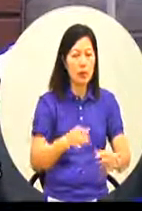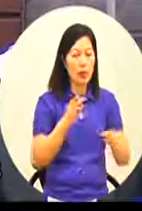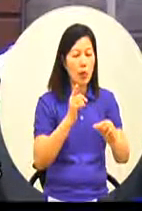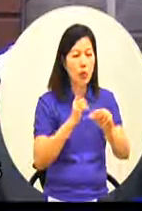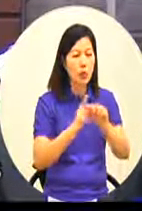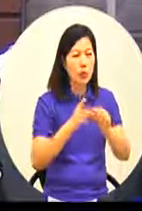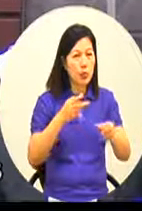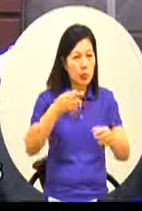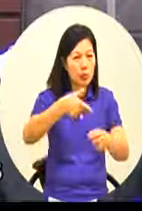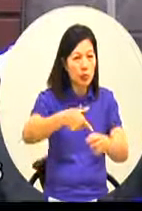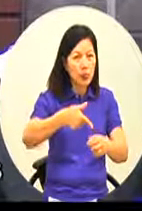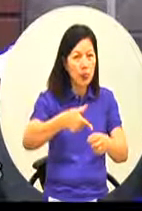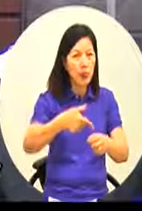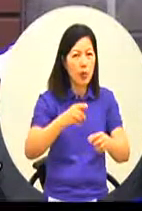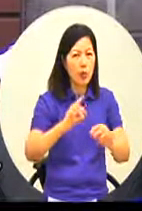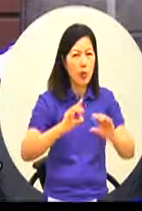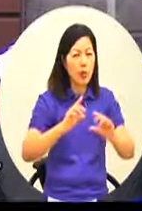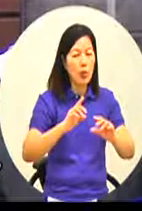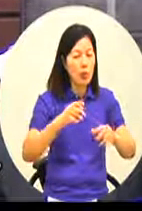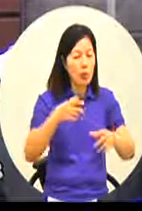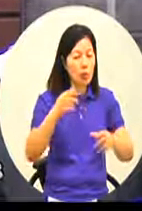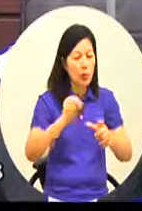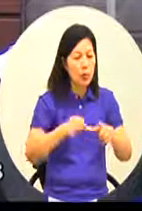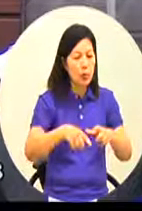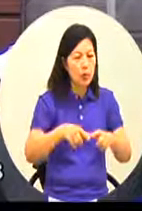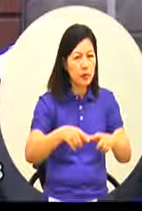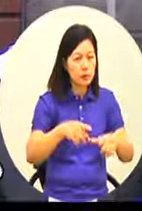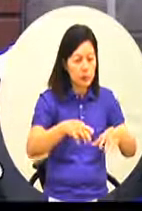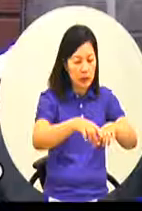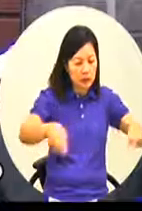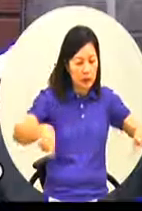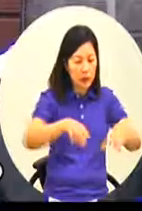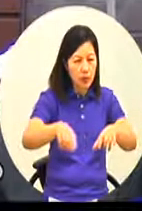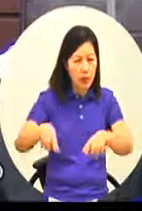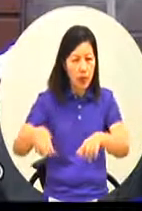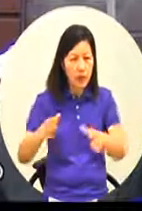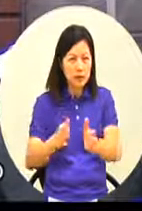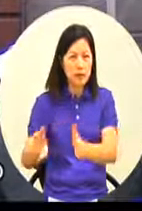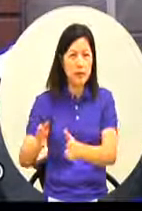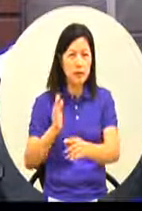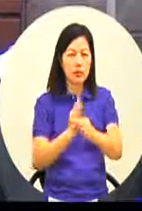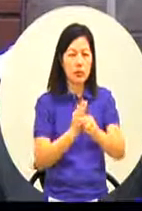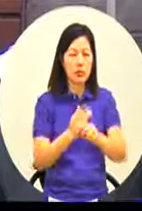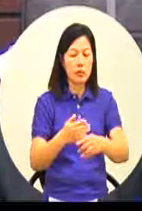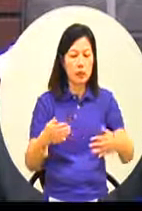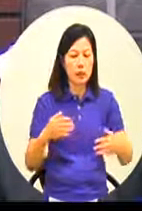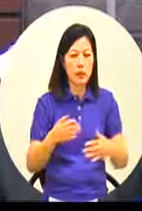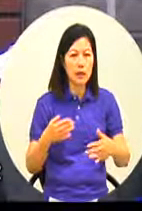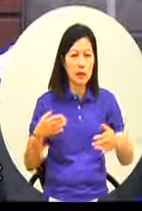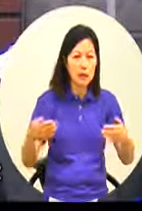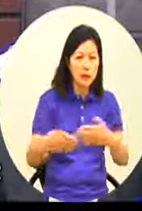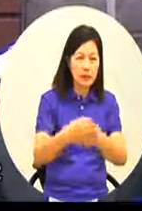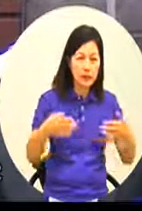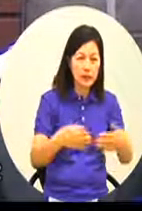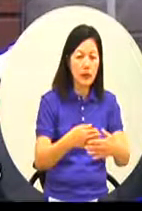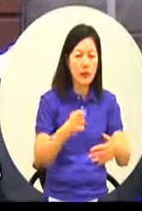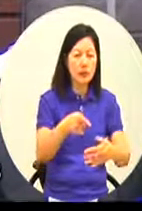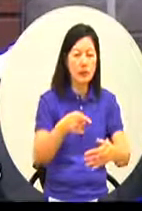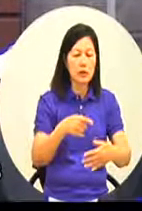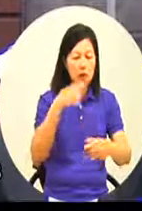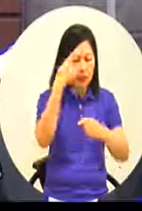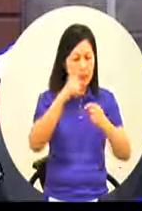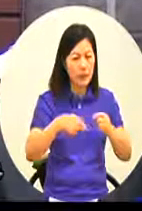他也积极在做迁管，所以我们整个通车的时间表在明年的年底目前是